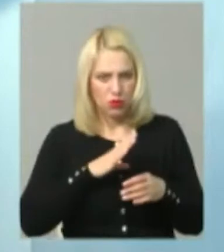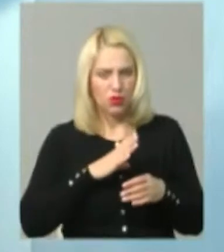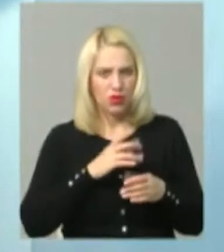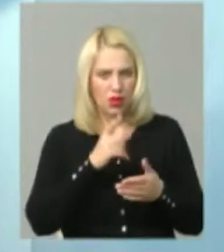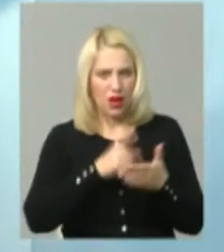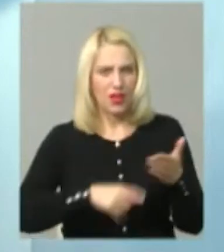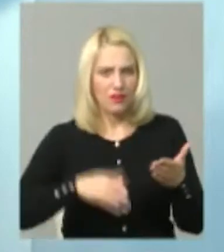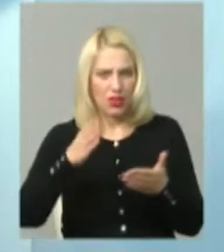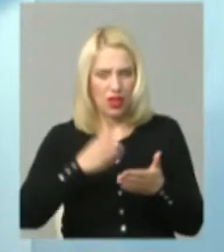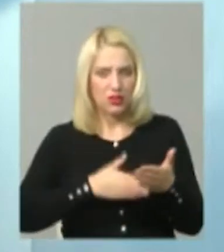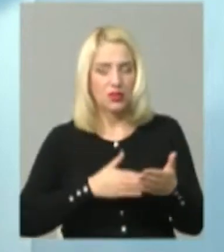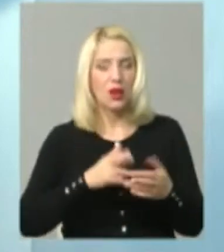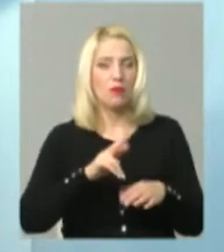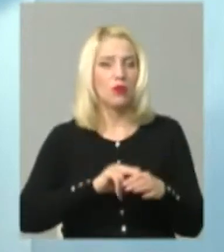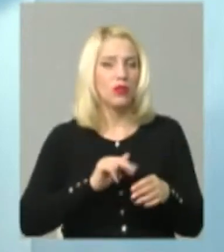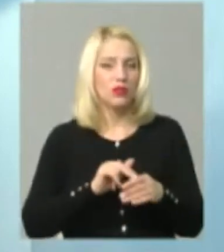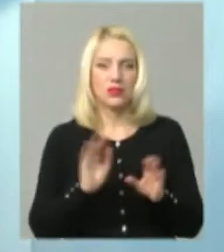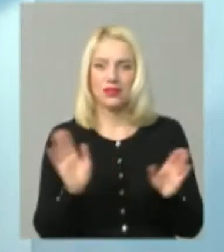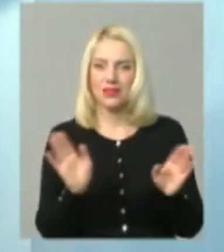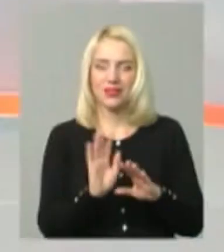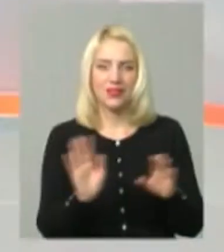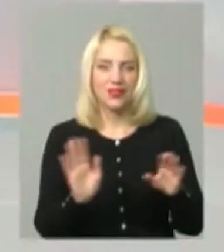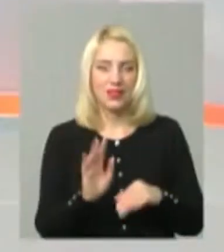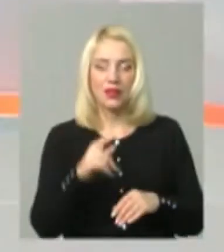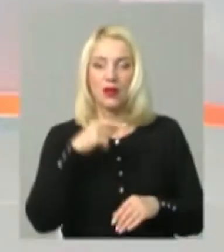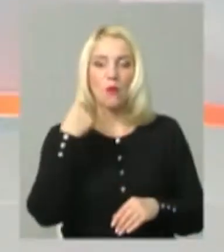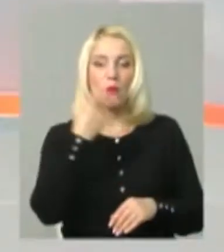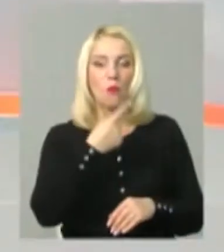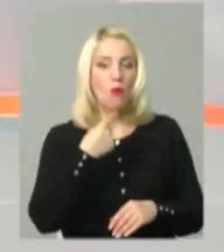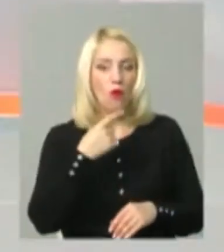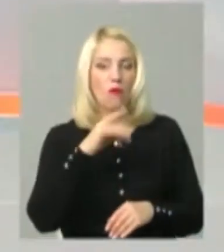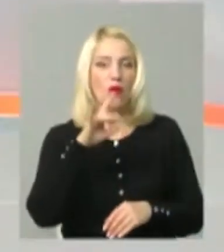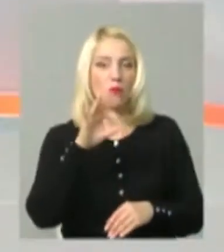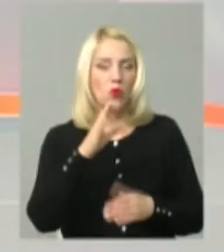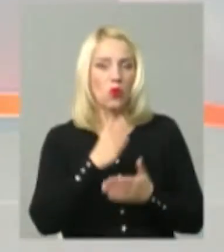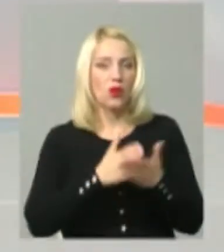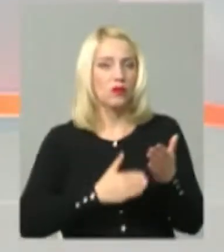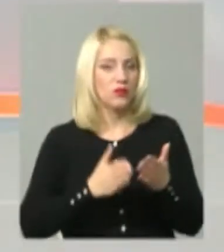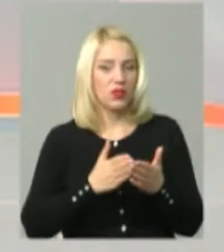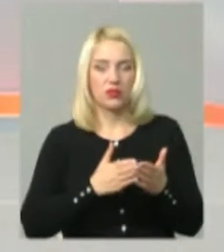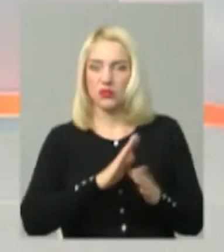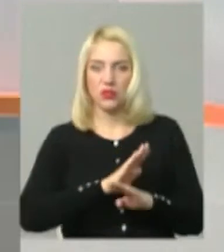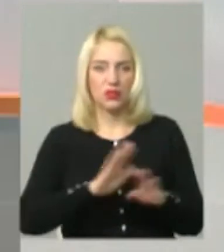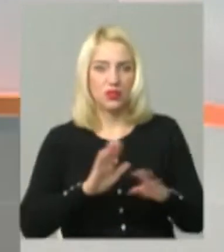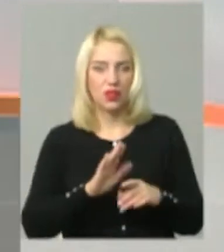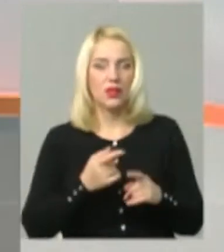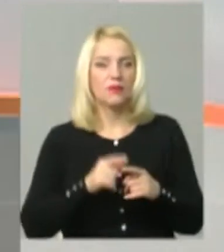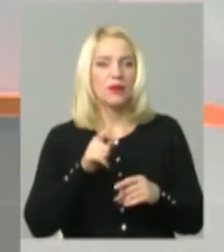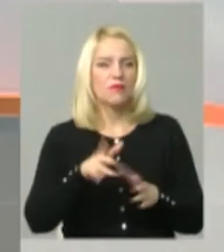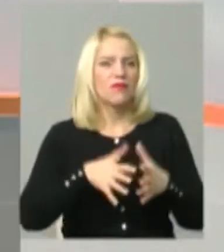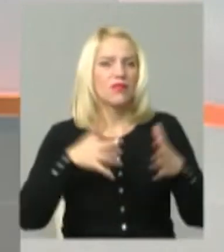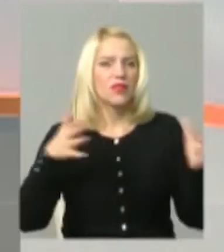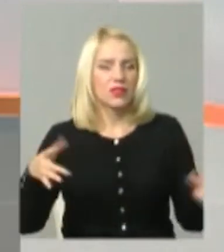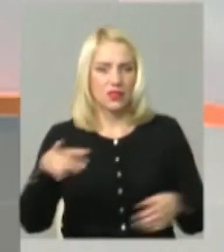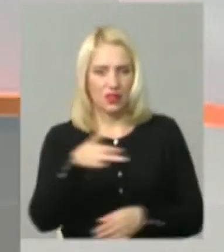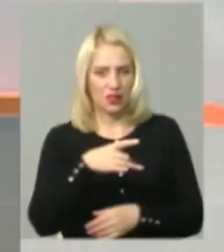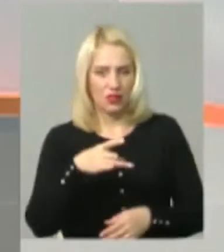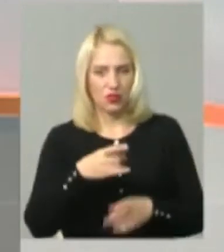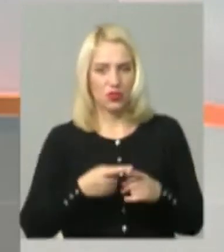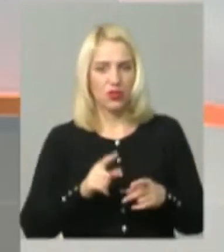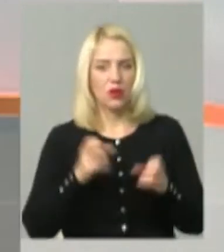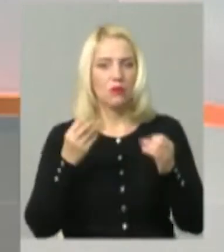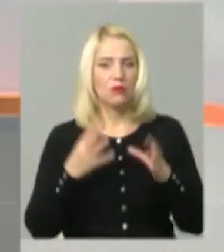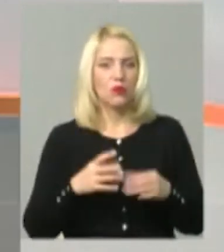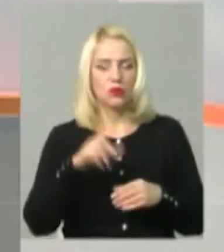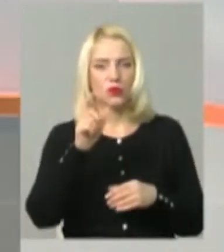відділення? Ні, мови про ліквідацію взагалі не йшло, тому що це дійсно великий район. Мова в першу чергу йшла про те, щоб максимальну